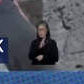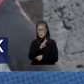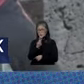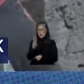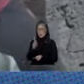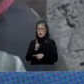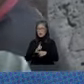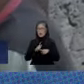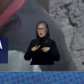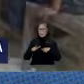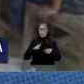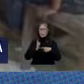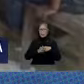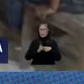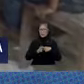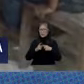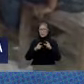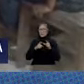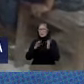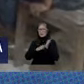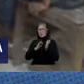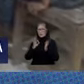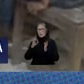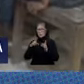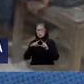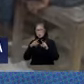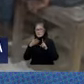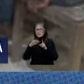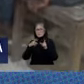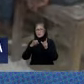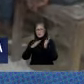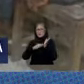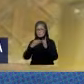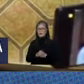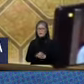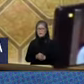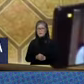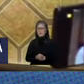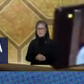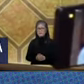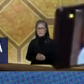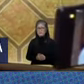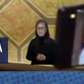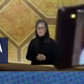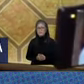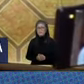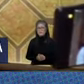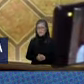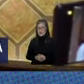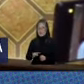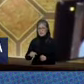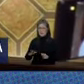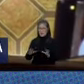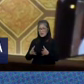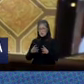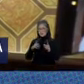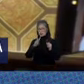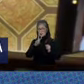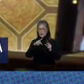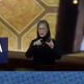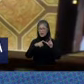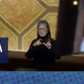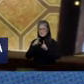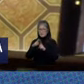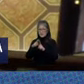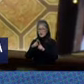tingkat dunia yang diselenggarakan oleh International Abacus Brain Gym, ABG. Siswa kelas 2 SD Impres Burayan 2